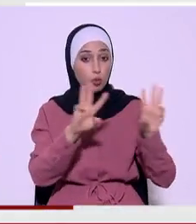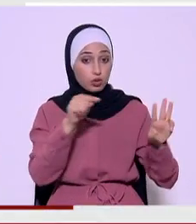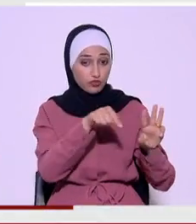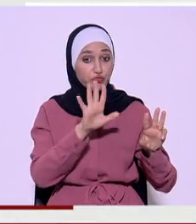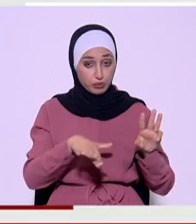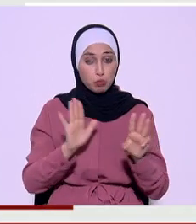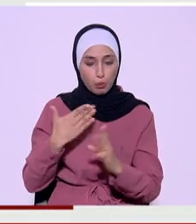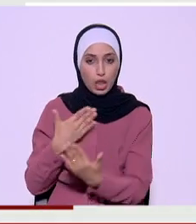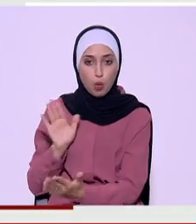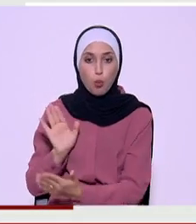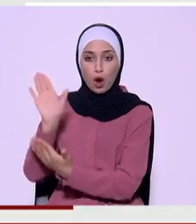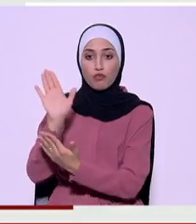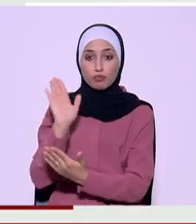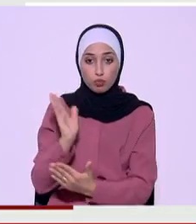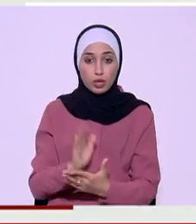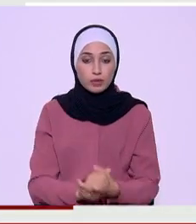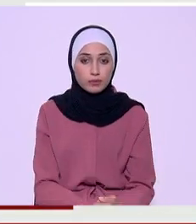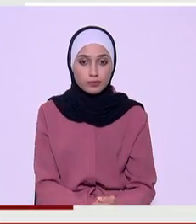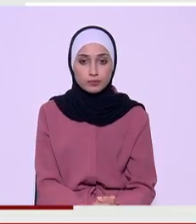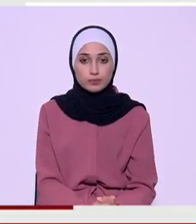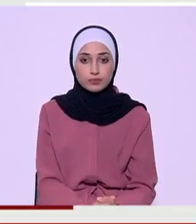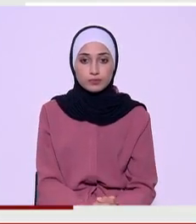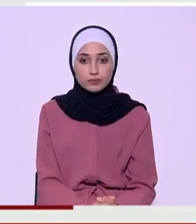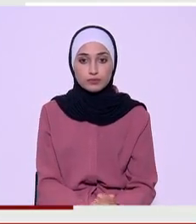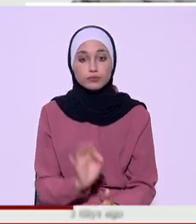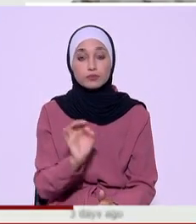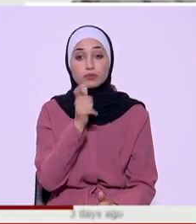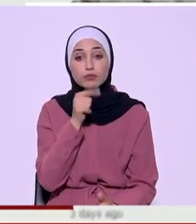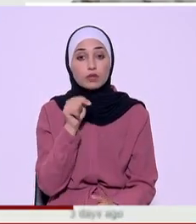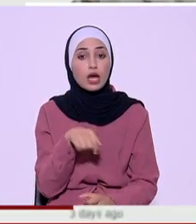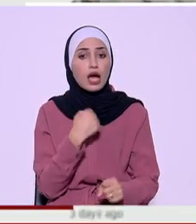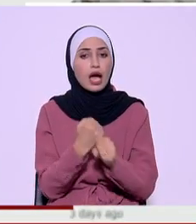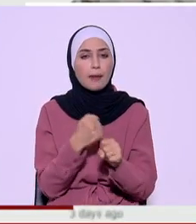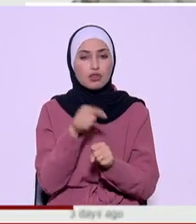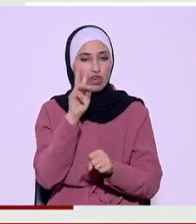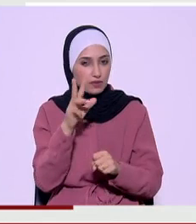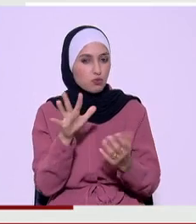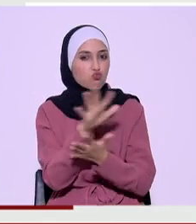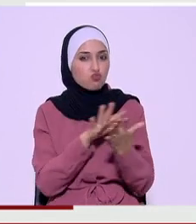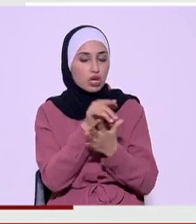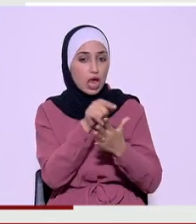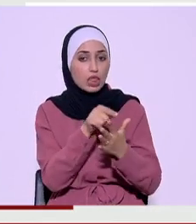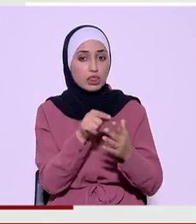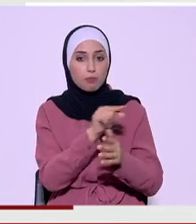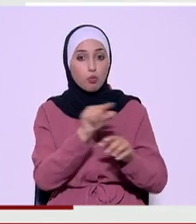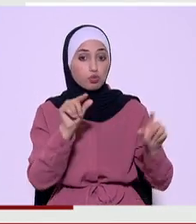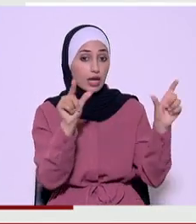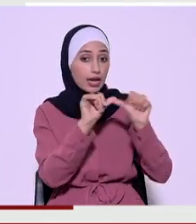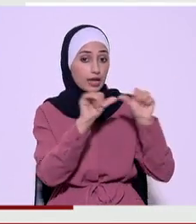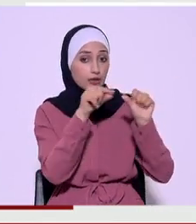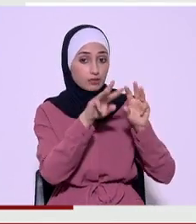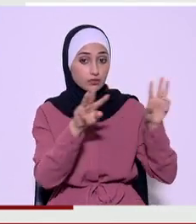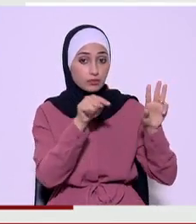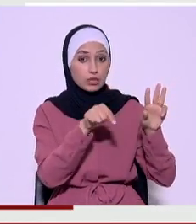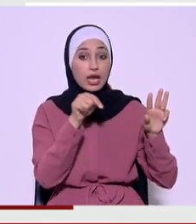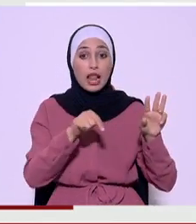طبعا يمكن بسهولة جدا ان يتعرف مين اللي وراء الموقف اللي حصل ده والعطل الكبير اللي حصل ده، ولكن في الوقت الحالي كل البيانات